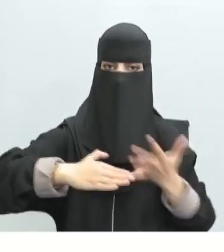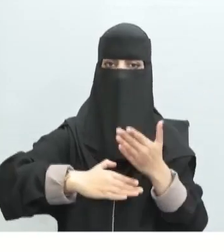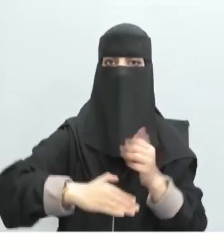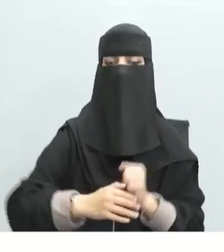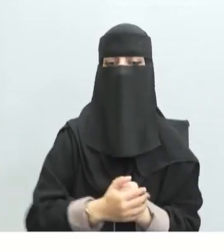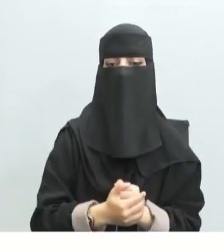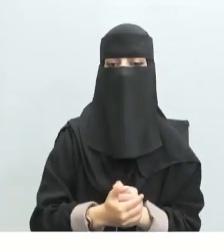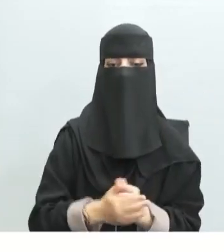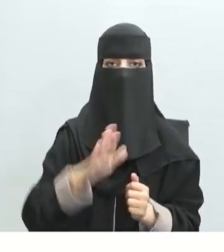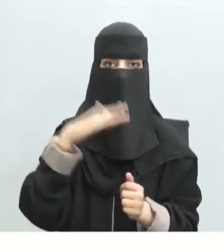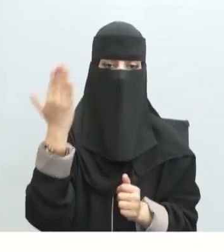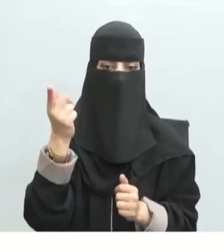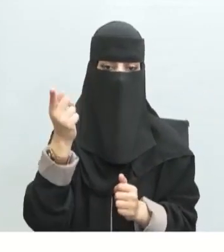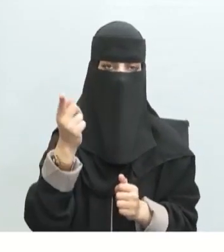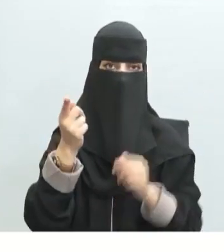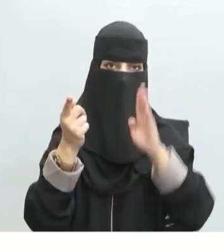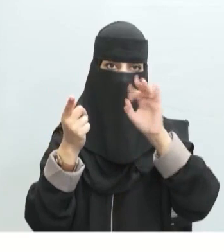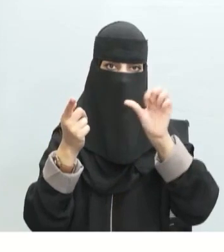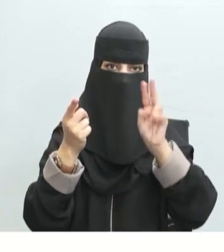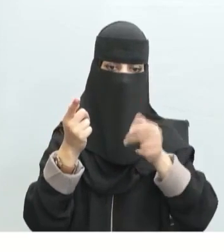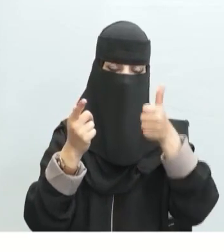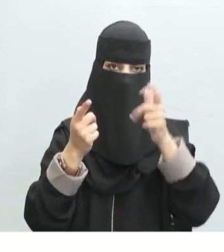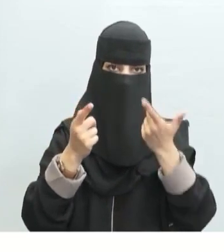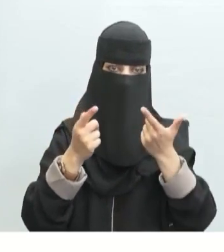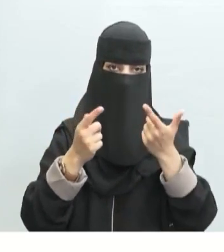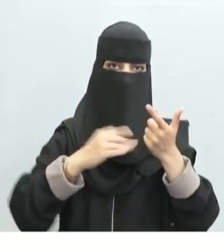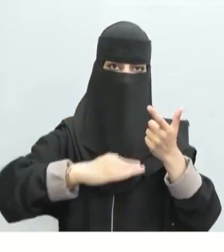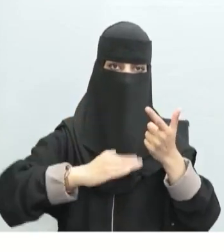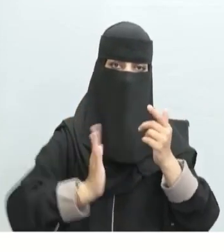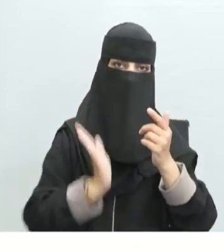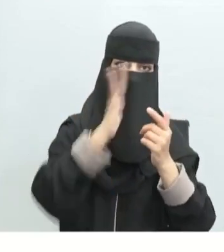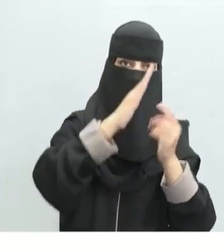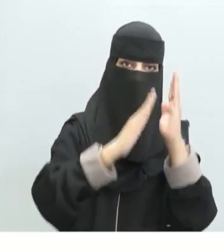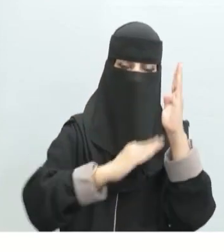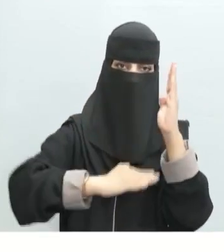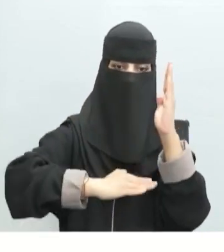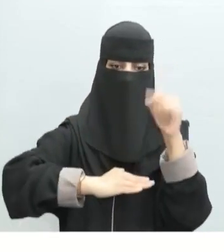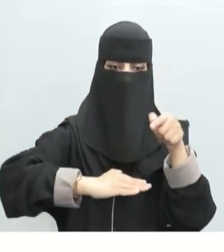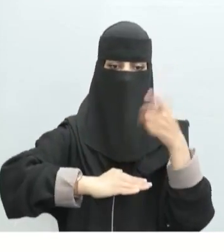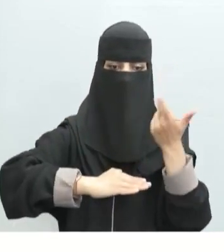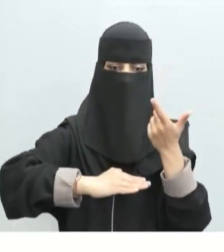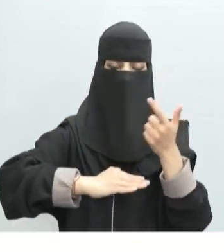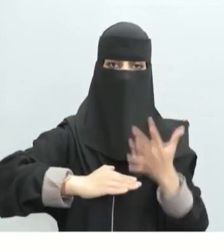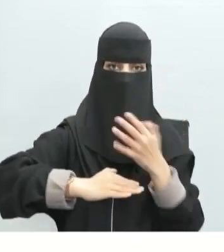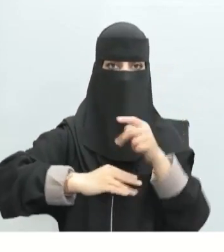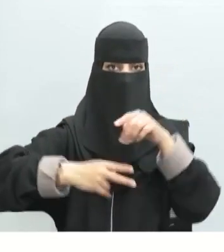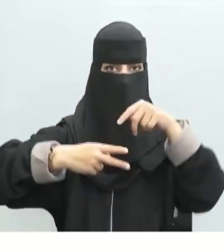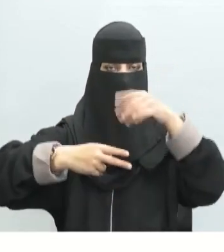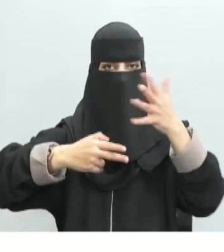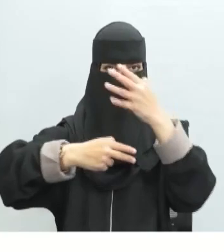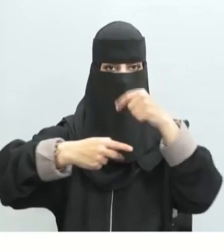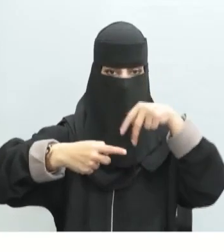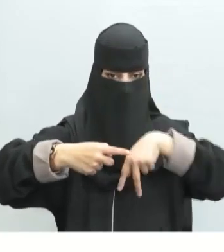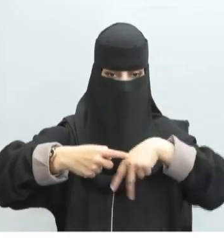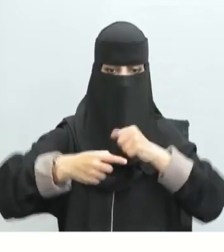15 الكوتان هو المج على المقابل وبالتالي بيكون 15 على 8 مو لازم